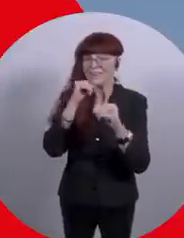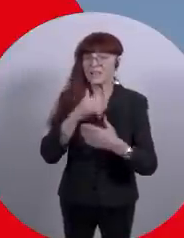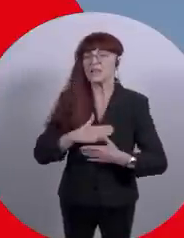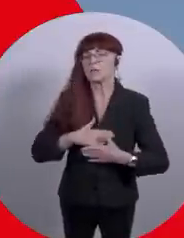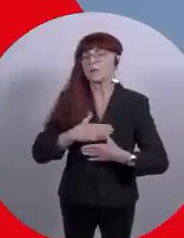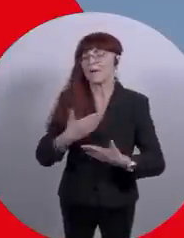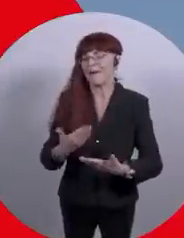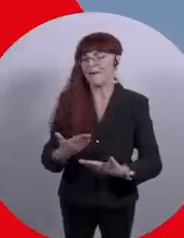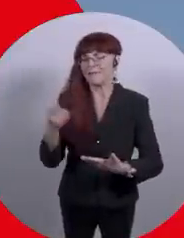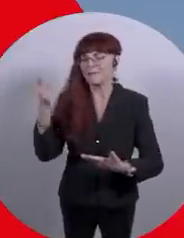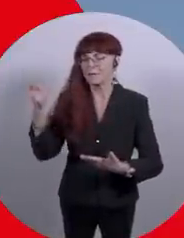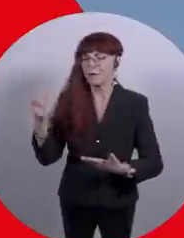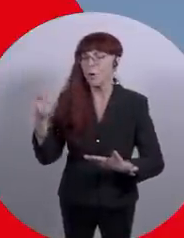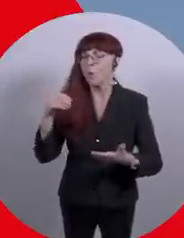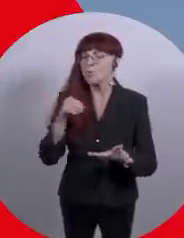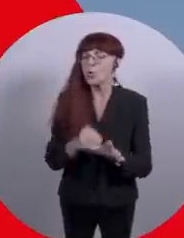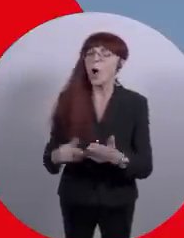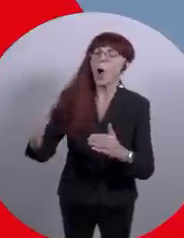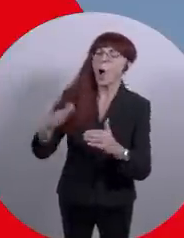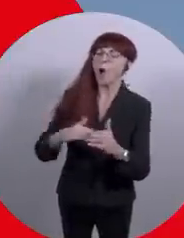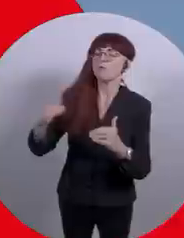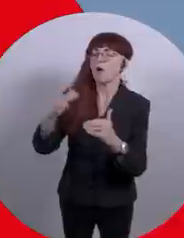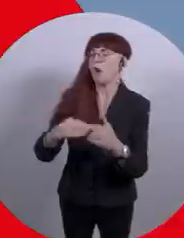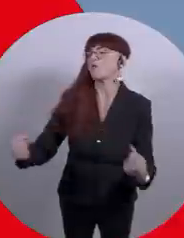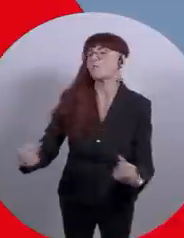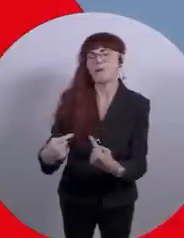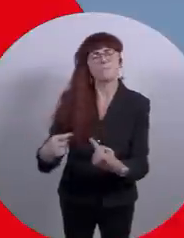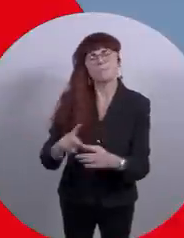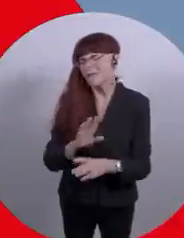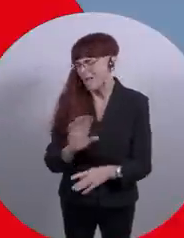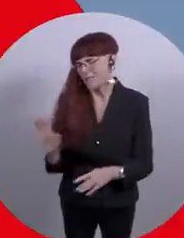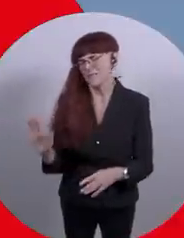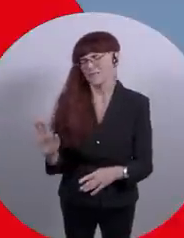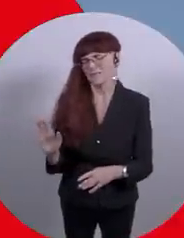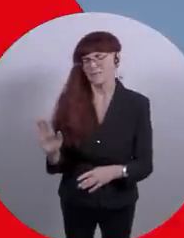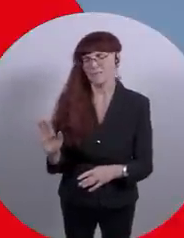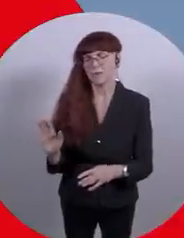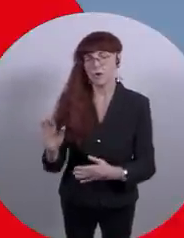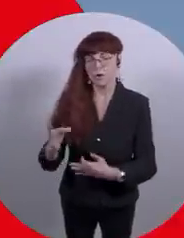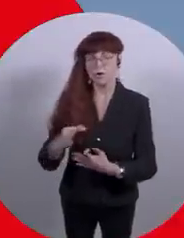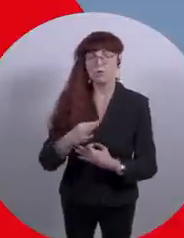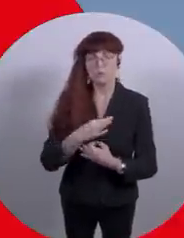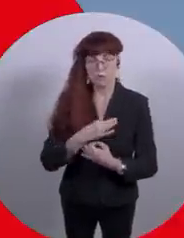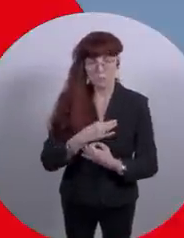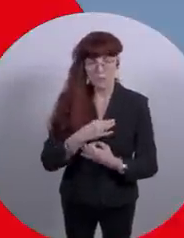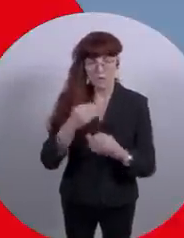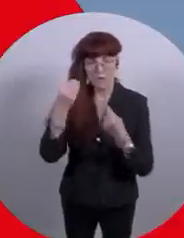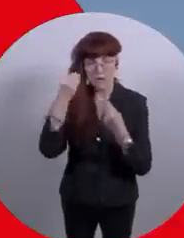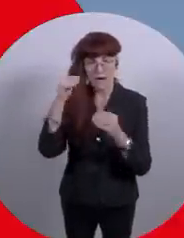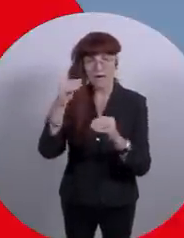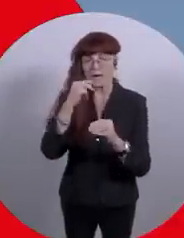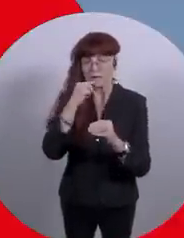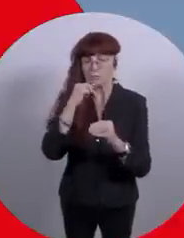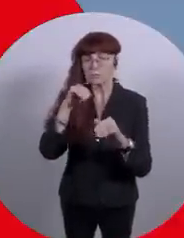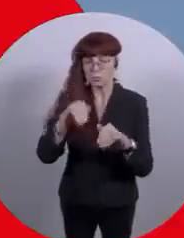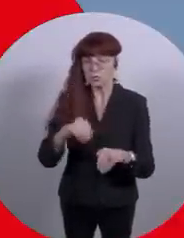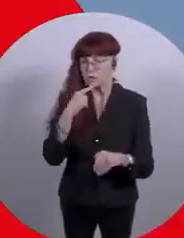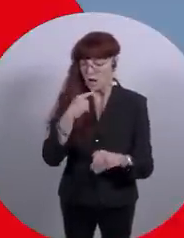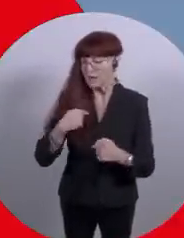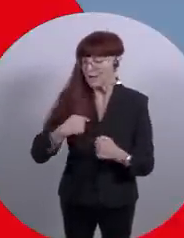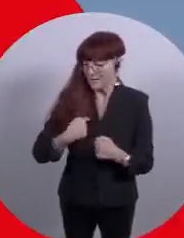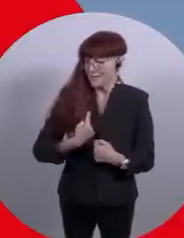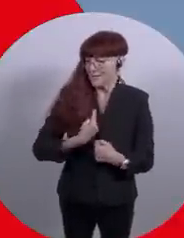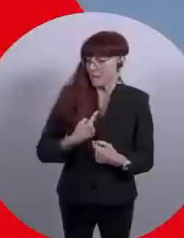diese Gräben vertieft ich möchte ganz ehrlich für mich selbst auch sagen ich habe Fehler gemacht bis hierher